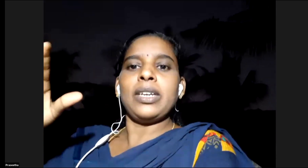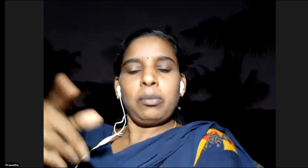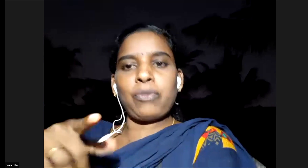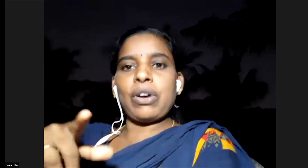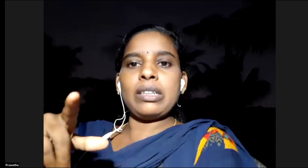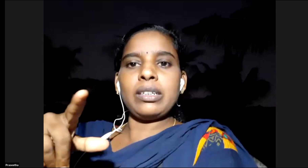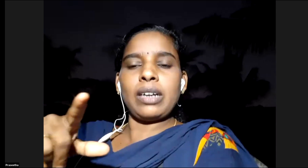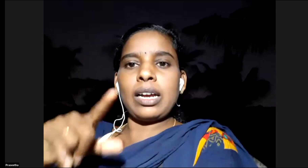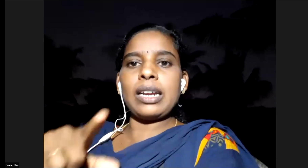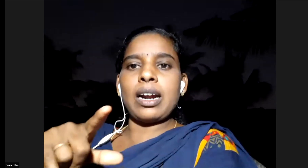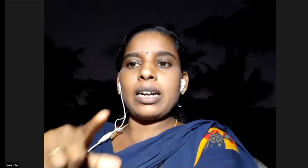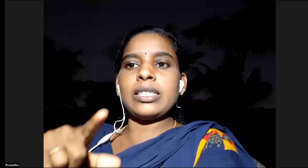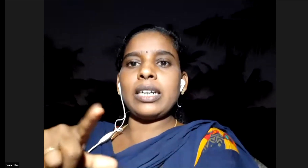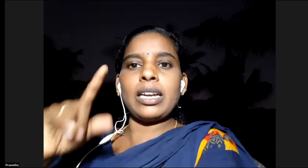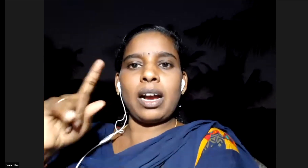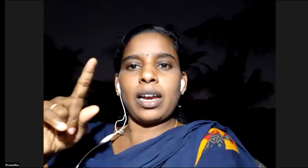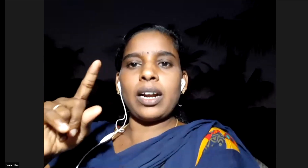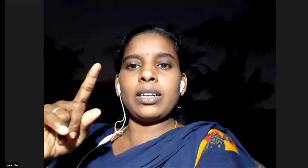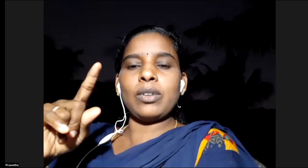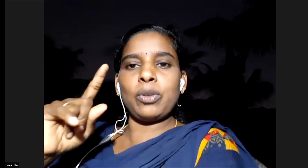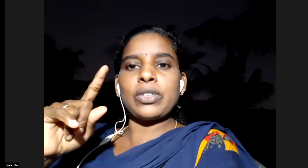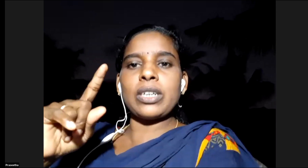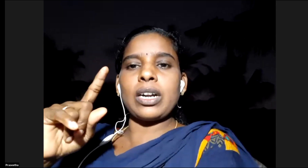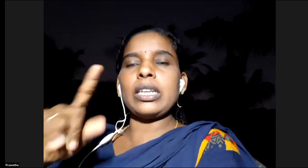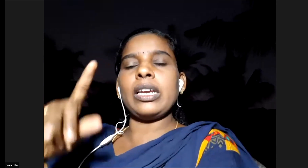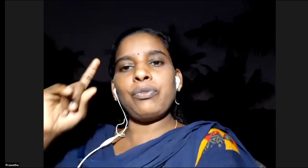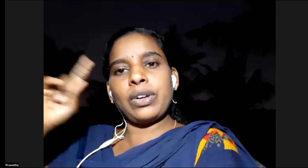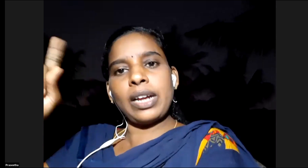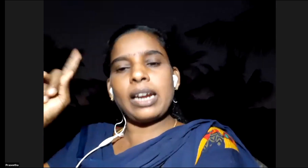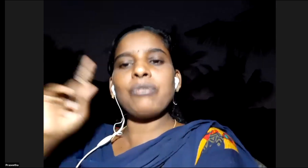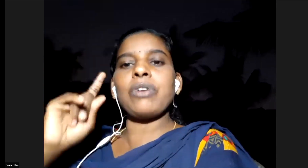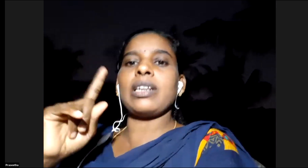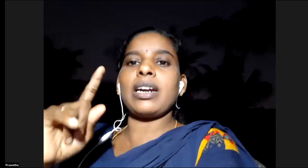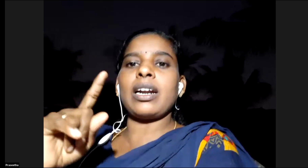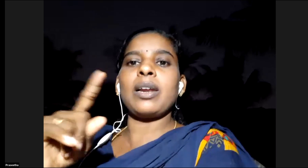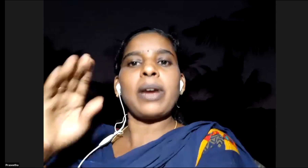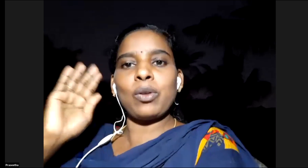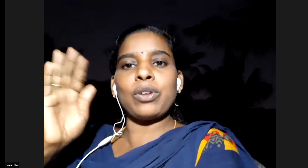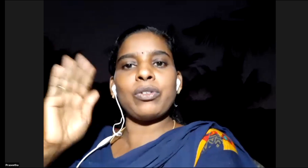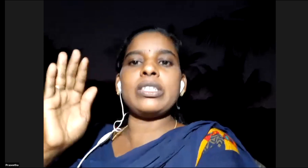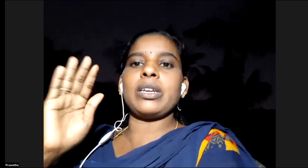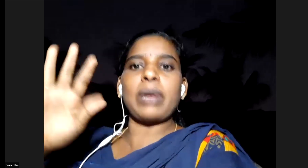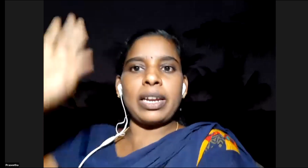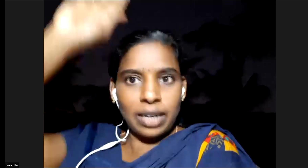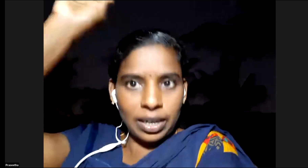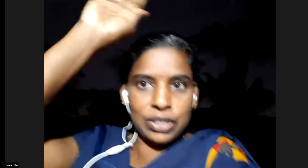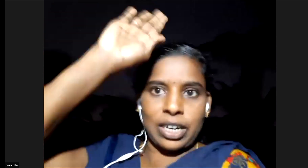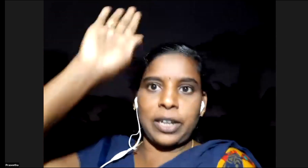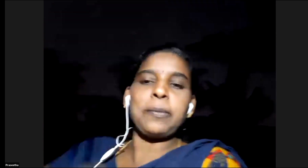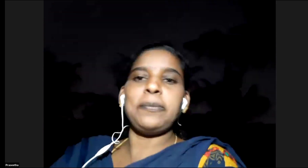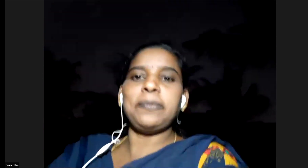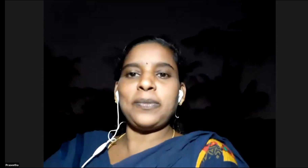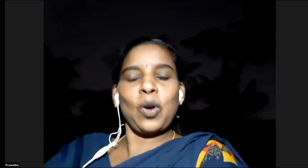ചിരിക്കും. ഇപ്പൊ ഫാദർ അങ്ങനെ കാണിച്ചിട്ടുണ്ടെങ്കിൽ അയാള് ഒരു പ്രാവശ്യം കണ്ടത് എവിടെ അയാൾ ഫാദറിനെ കണ്ടാലും അയാൾ ഓടി വന്ന് ചിരിക്കും, അല്ലെങ്കിൽ